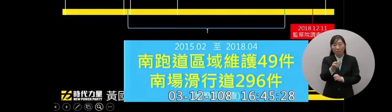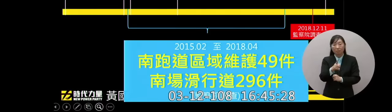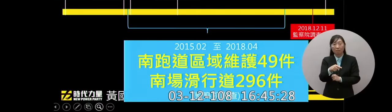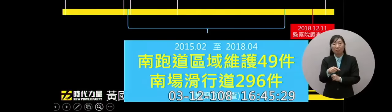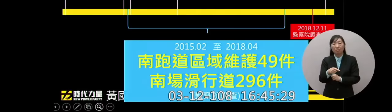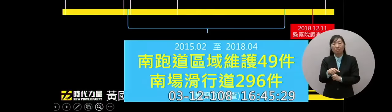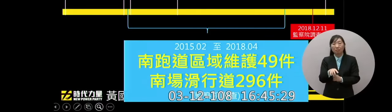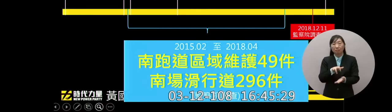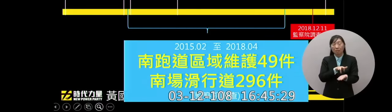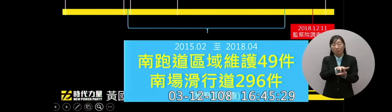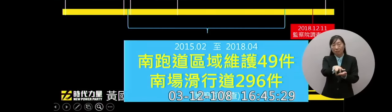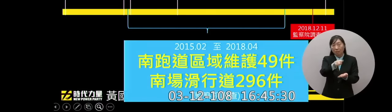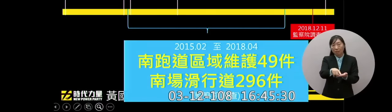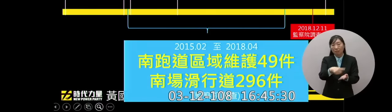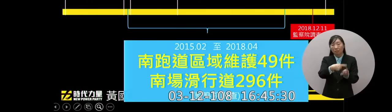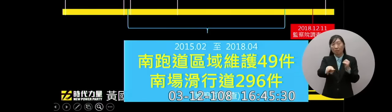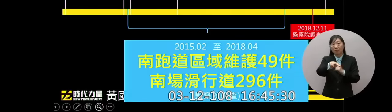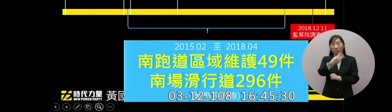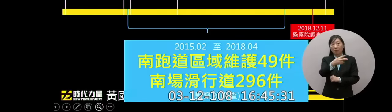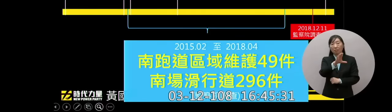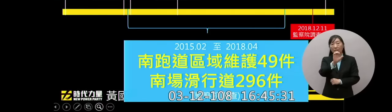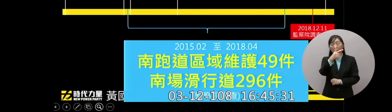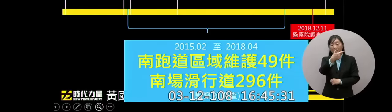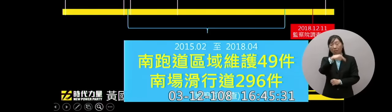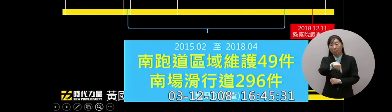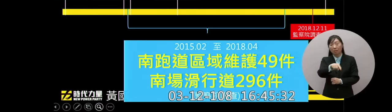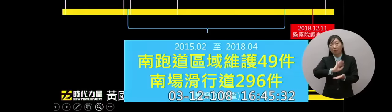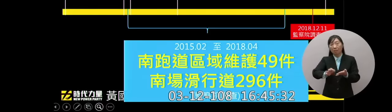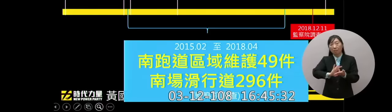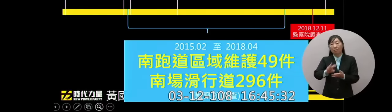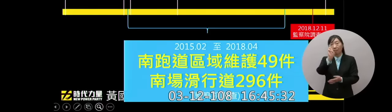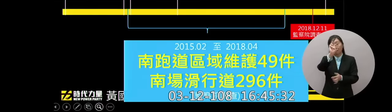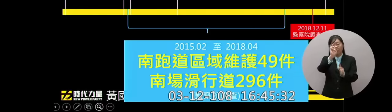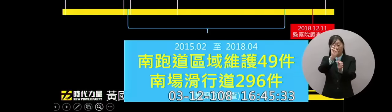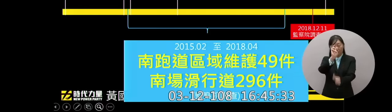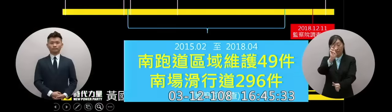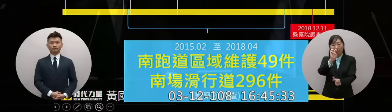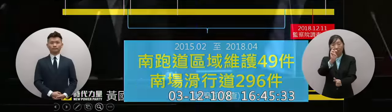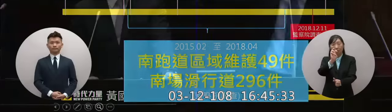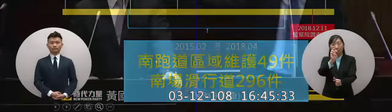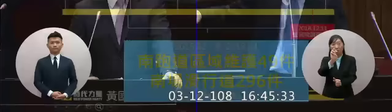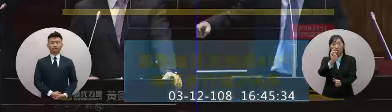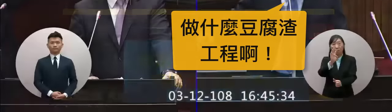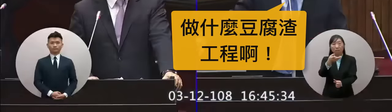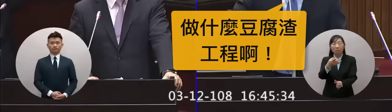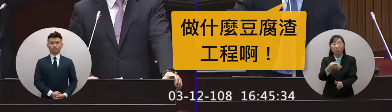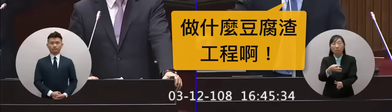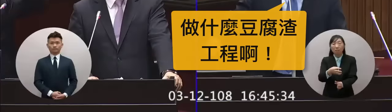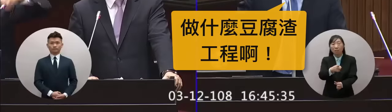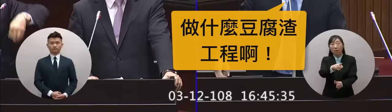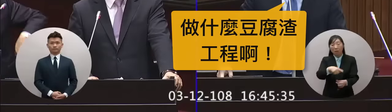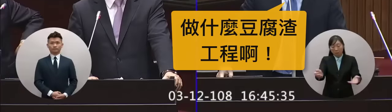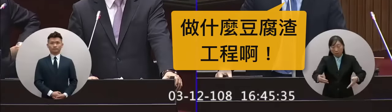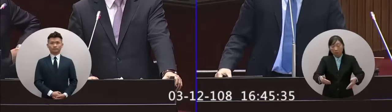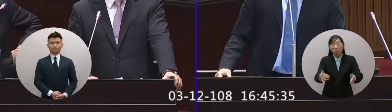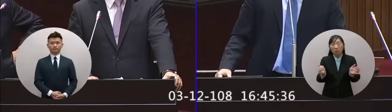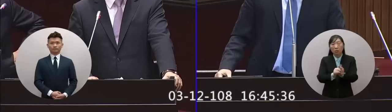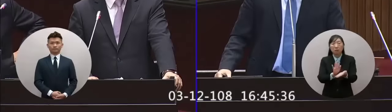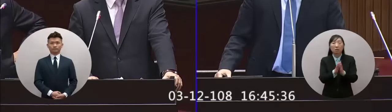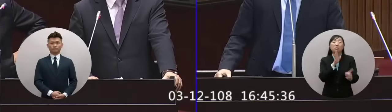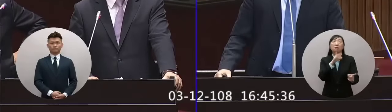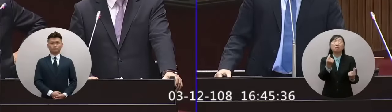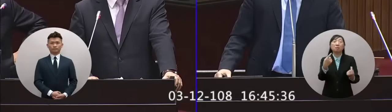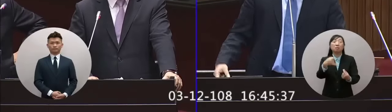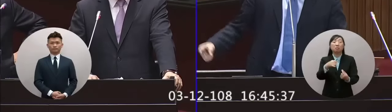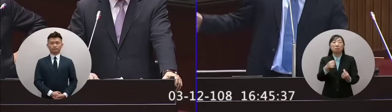道旁边那个滑行道296件，花了30亿啊，做什么豆腐渣工程啊，部